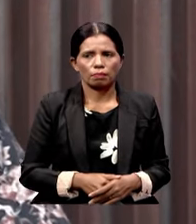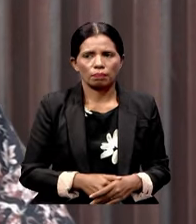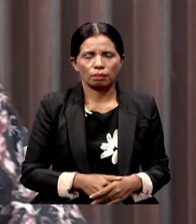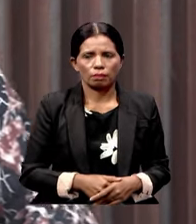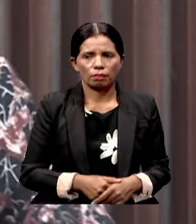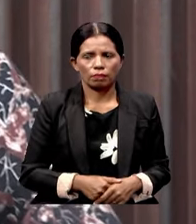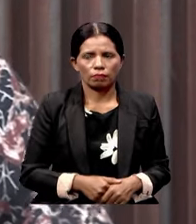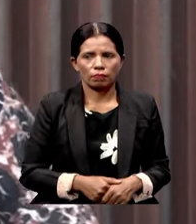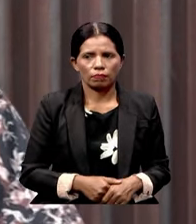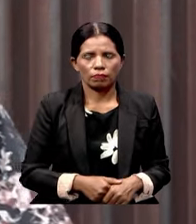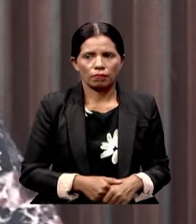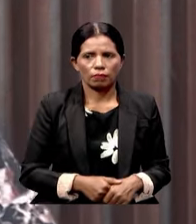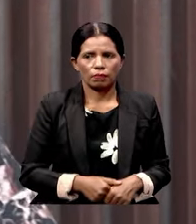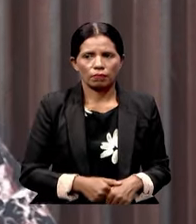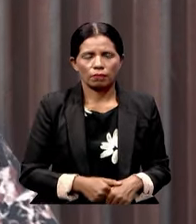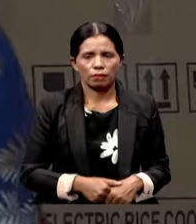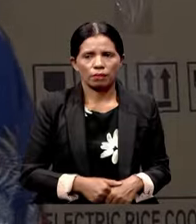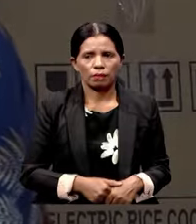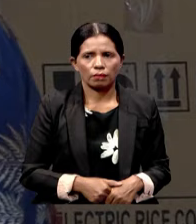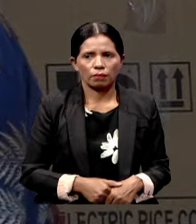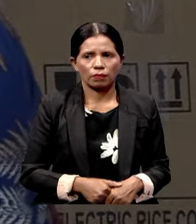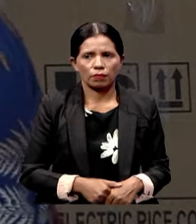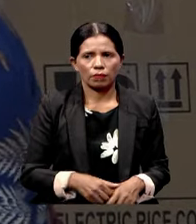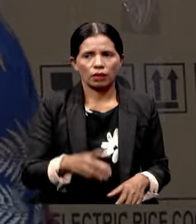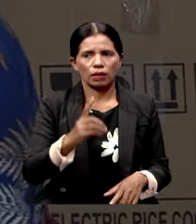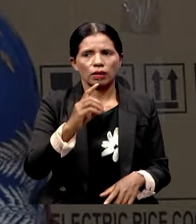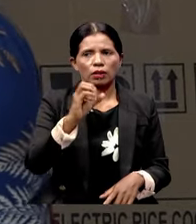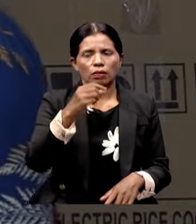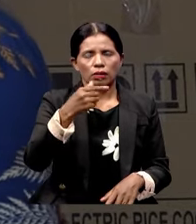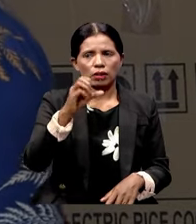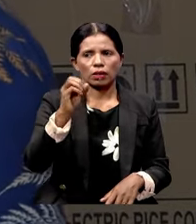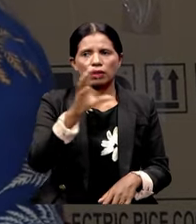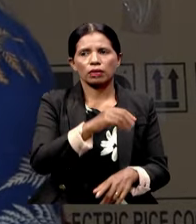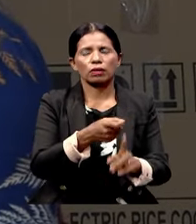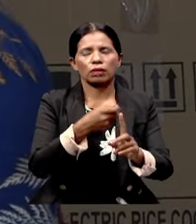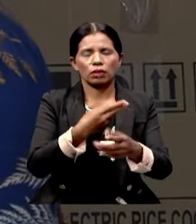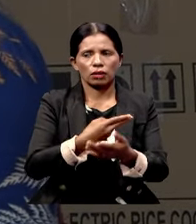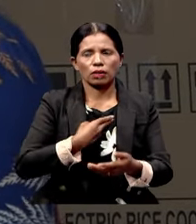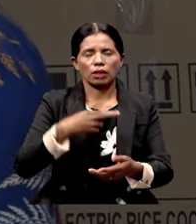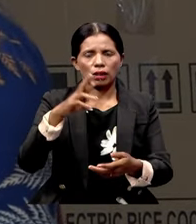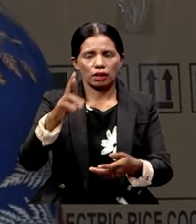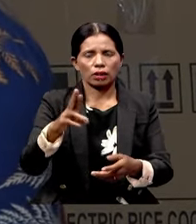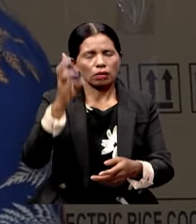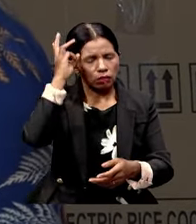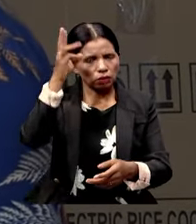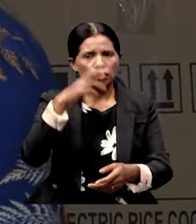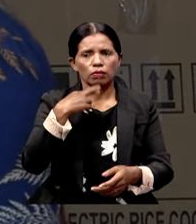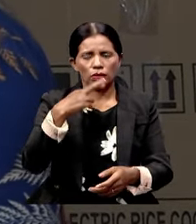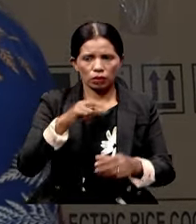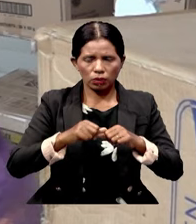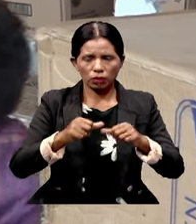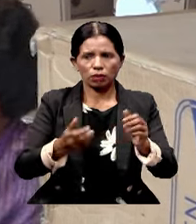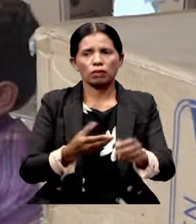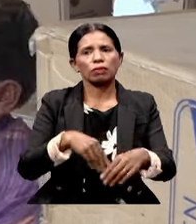hotu, aku rugi pali. Domingas da Costa Alves, compradora Rusi Herra, preocupa-lhe o folin fos, nebe continua a